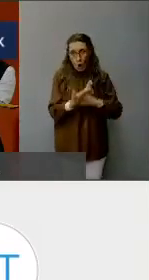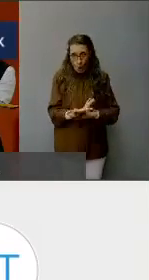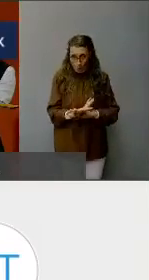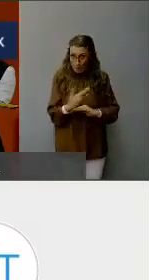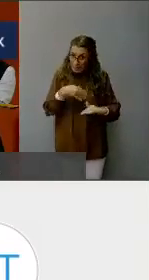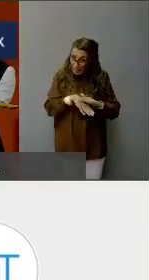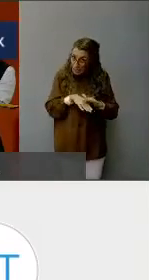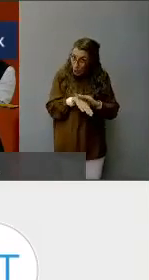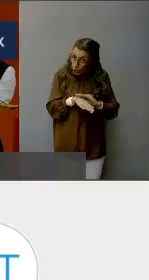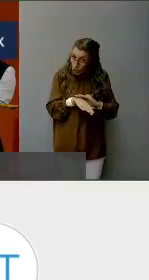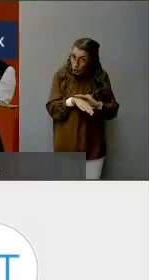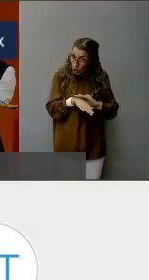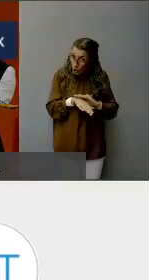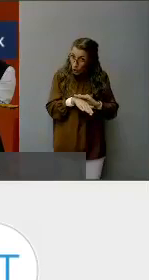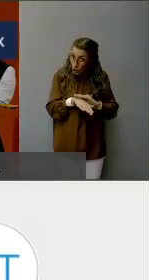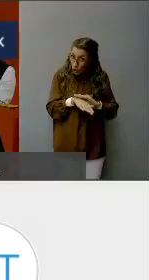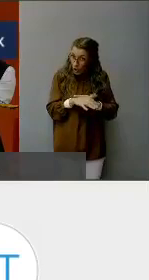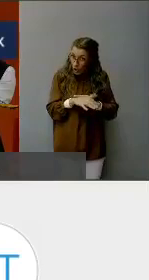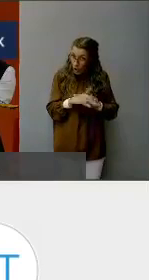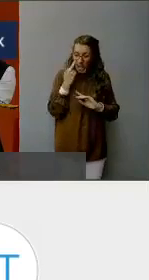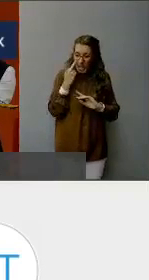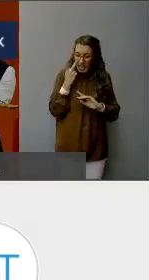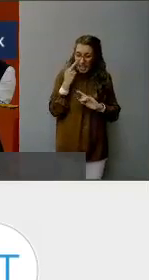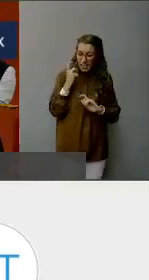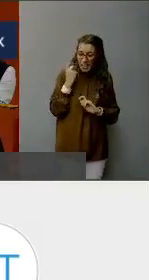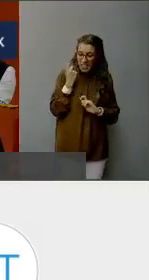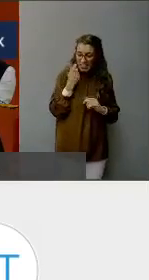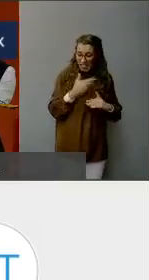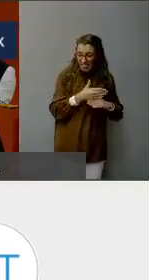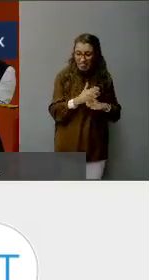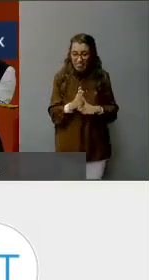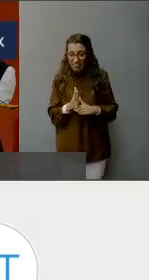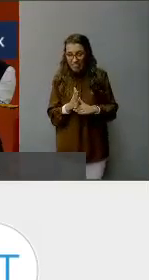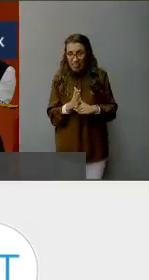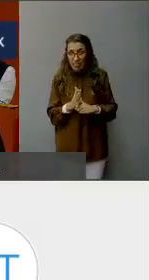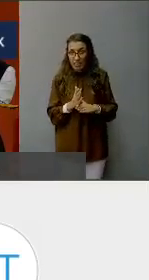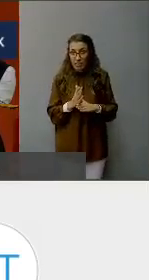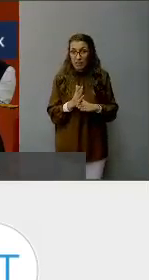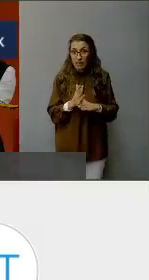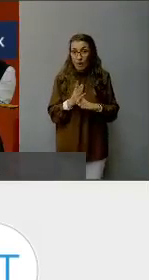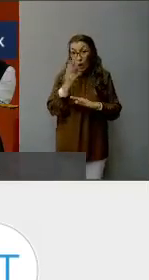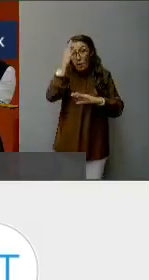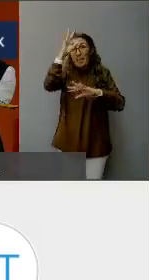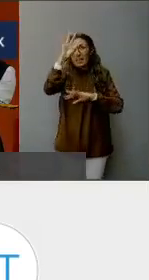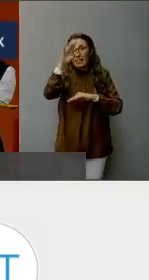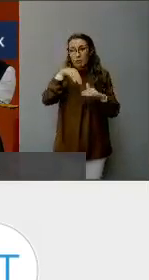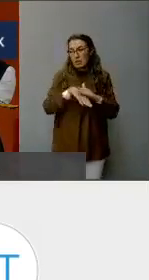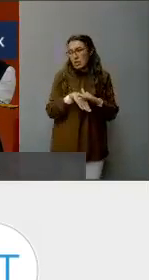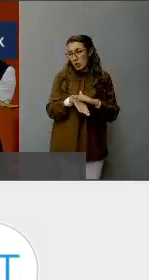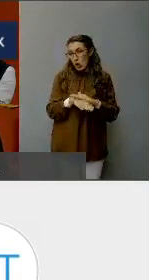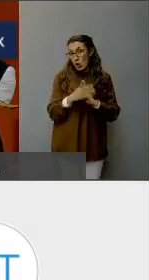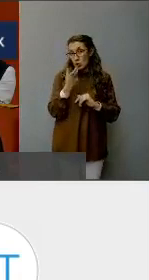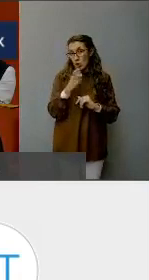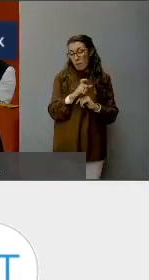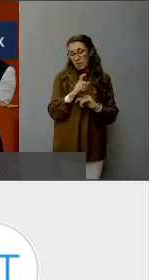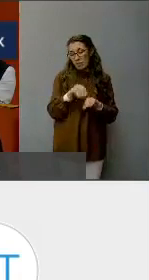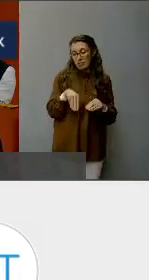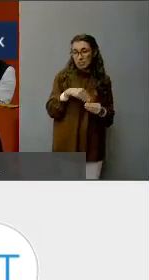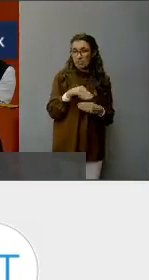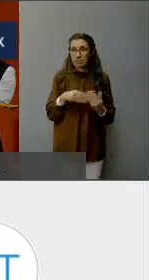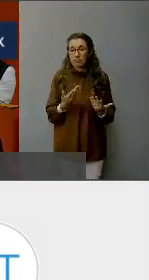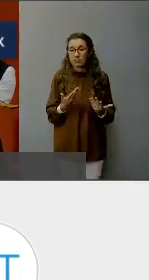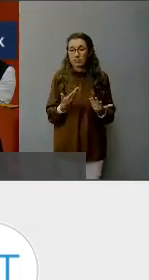separandoli vari interessi nascondendo le reali opportunità perché non